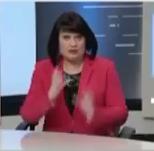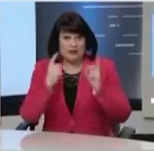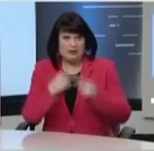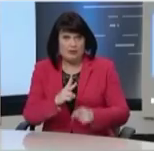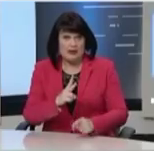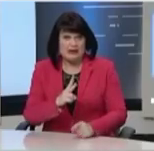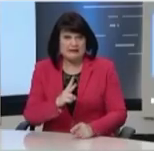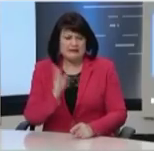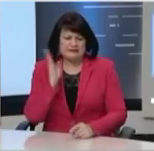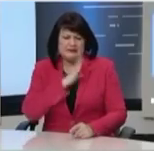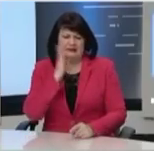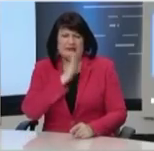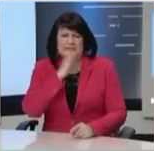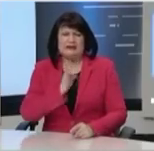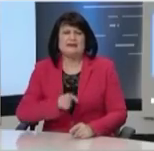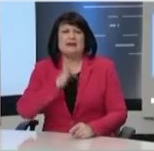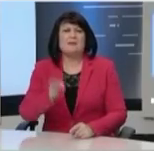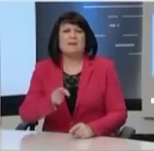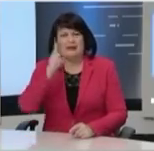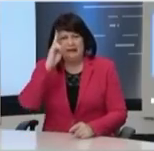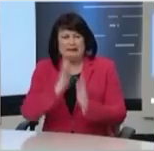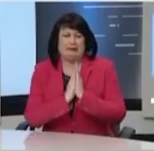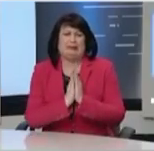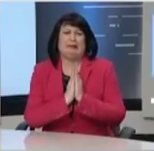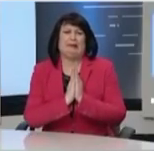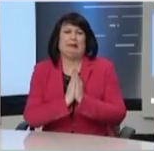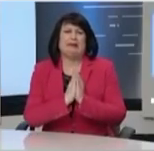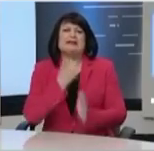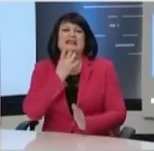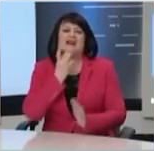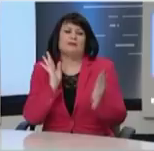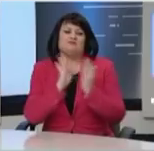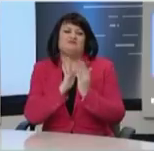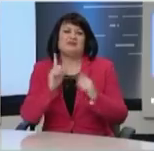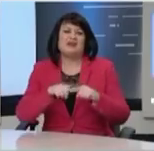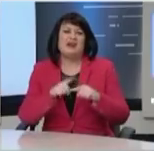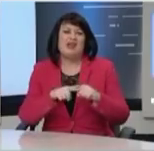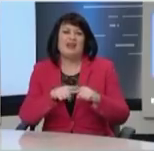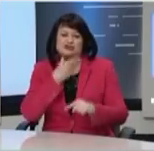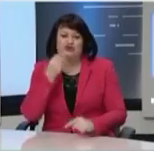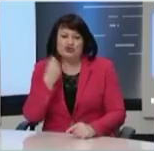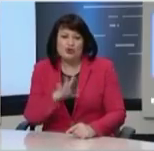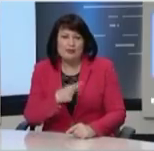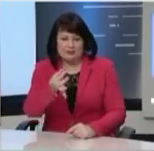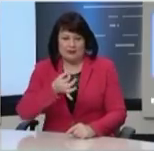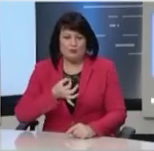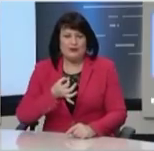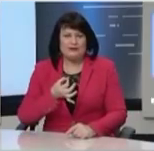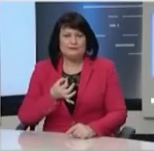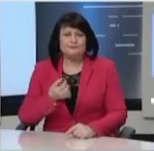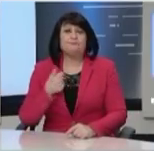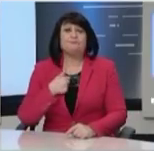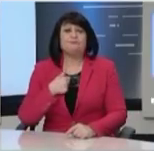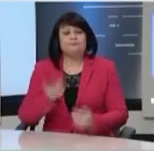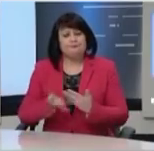θα εξευτελίζονταν πηγαίνοντας στο Βερολίνο να παρακαλάει για σκληρή στάση απέναντι στην Ελλάδα, αλλά θα μου έλεγε, εμείς